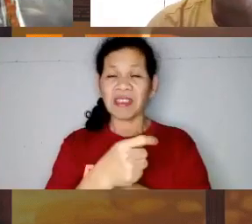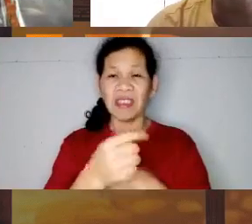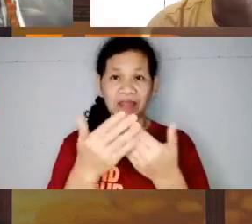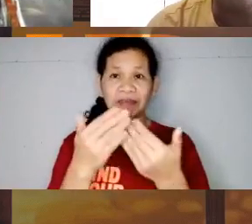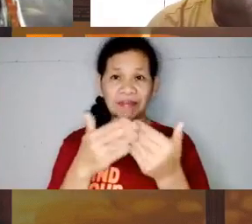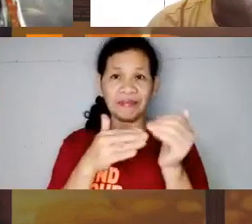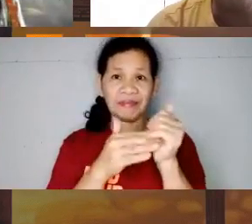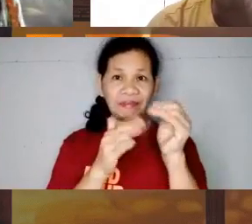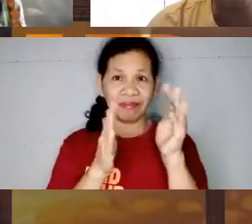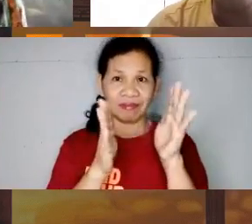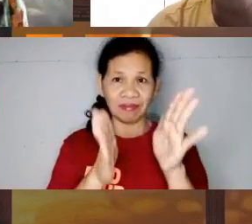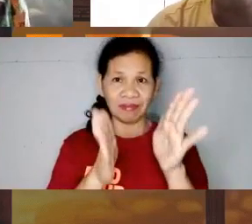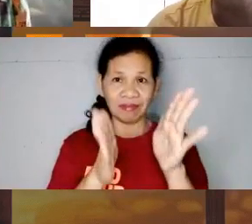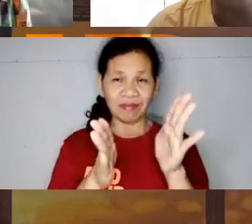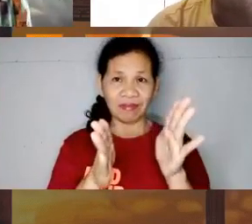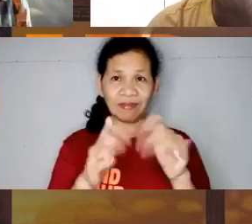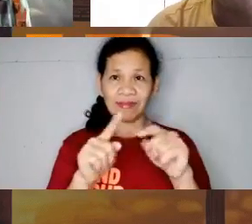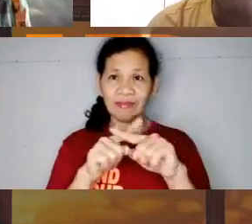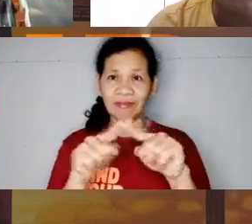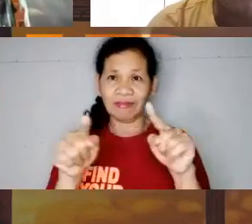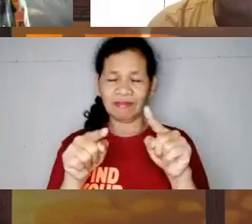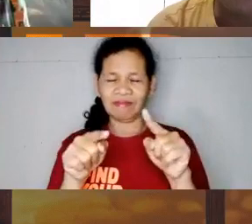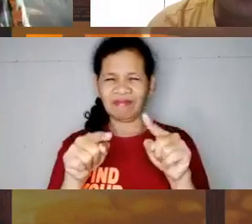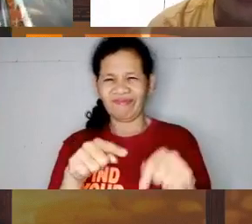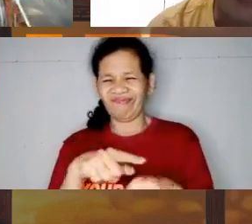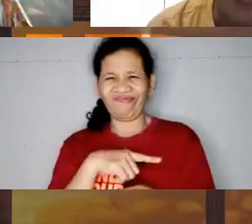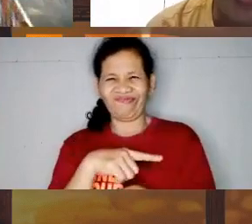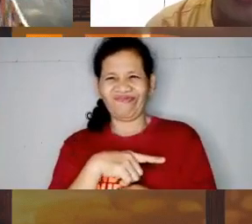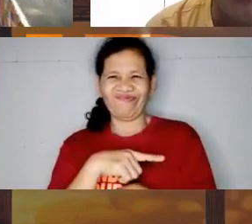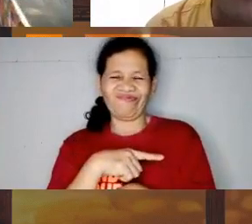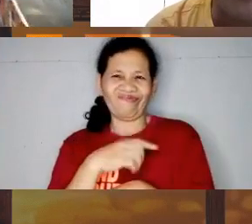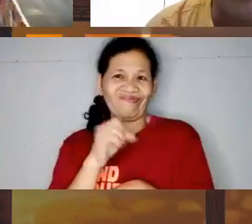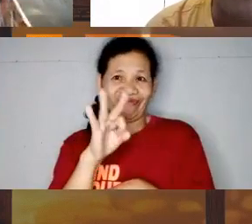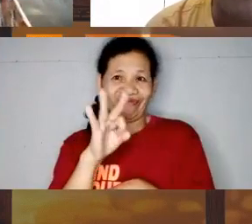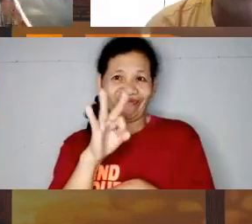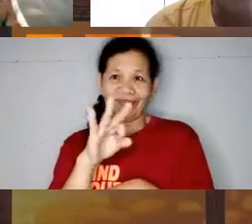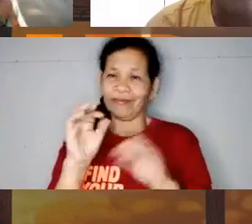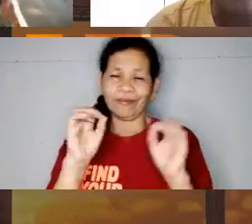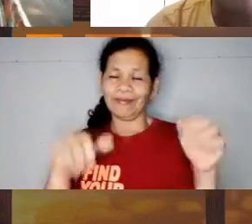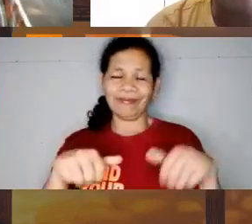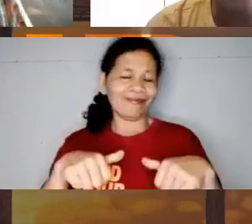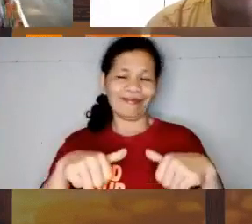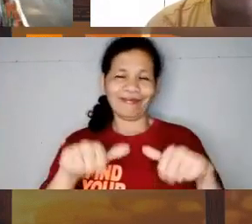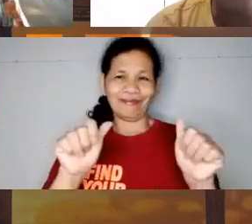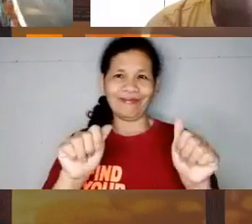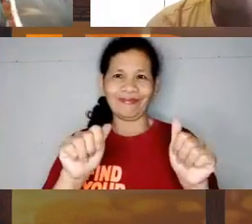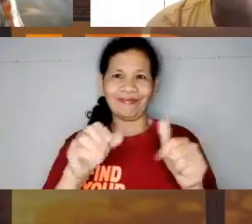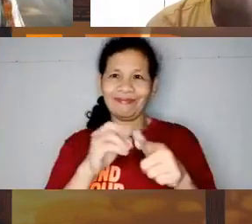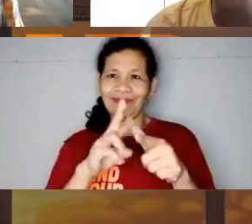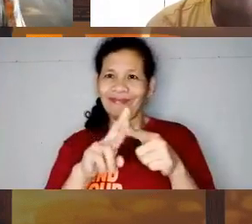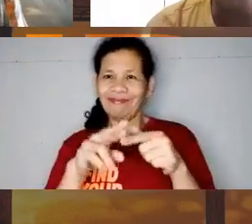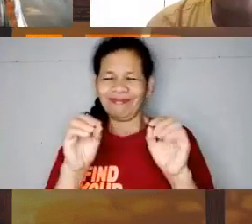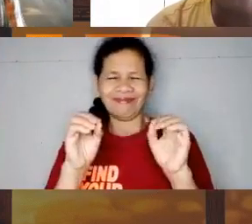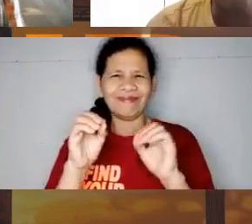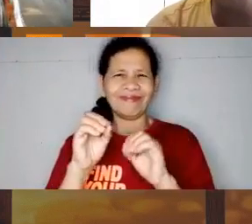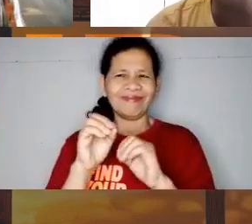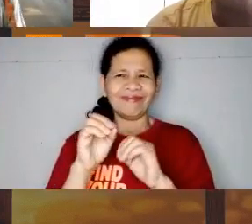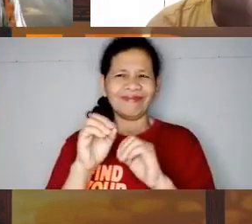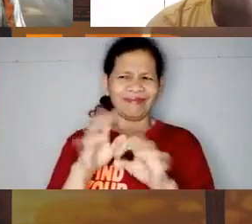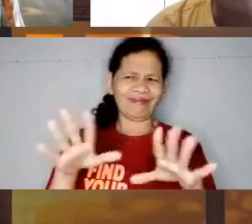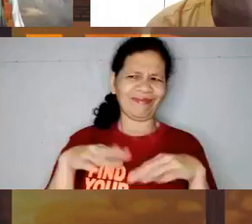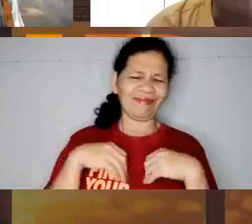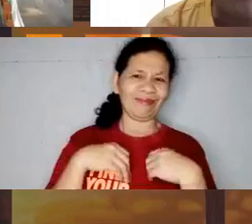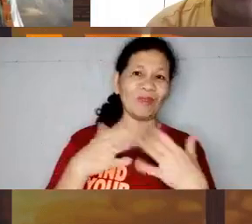nila ng baka naman dyan ka tinatamad, walang appreciation o walang recognize. Diyan minsan, no? Kailangan din nilang mayroon din tinatawag